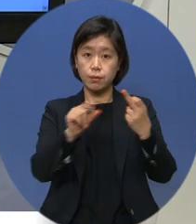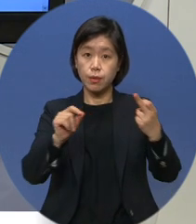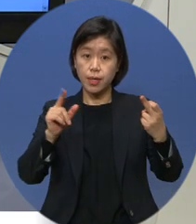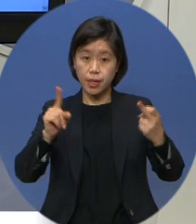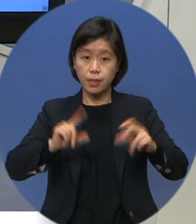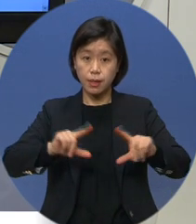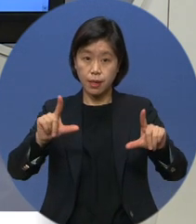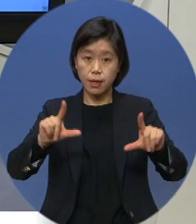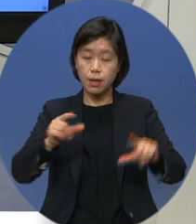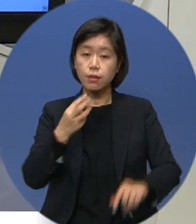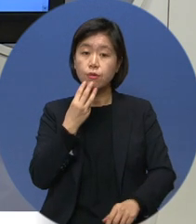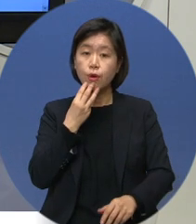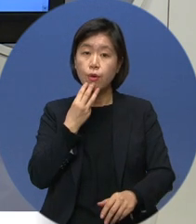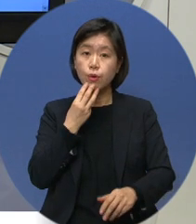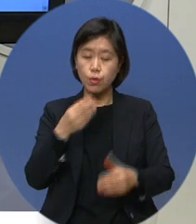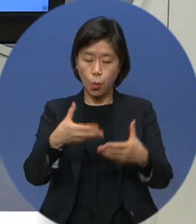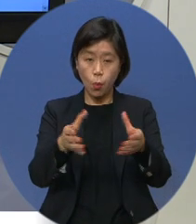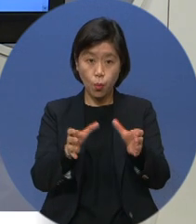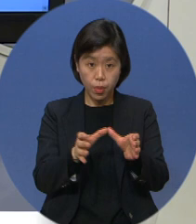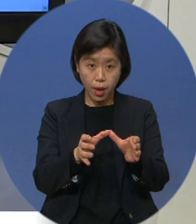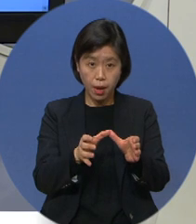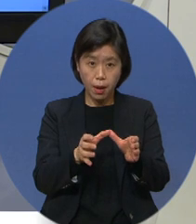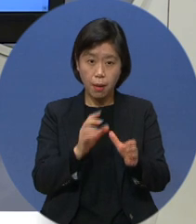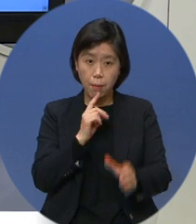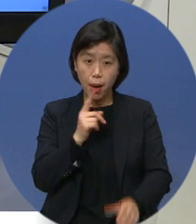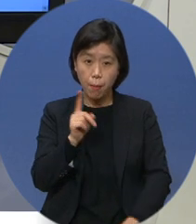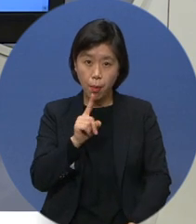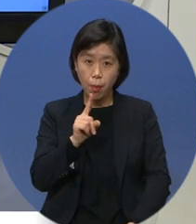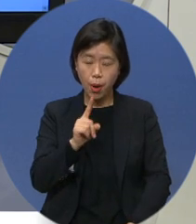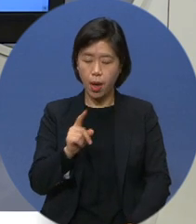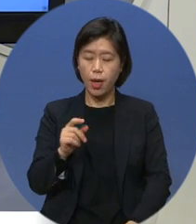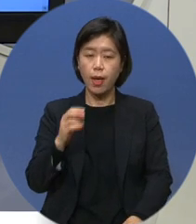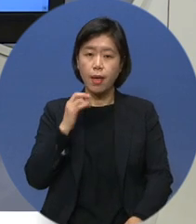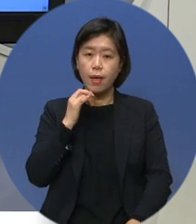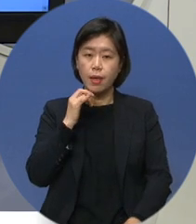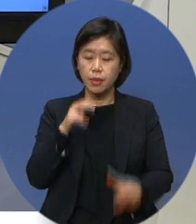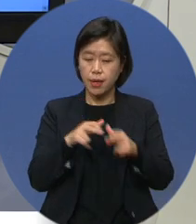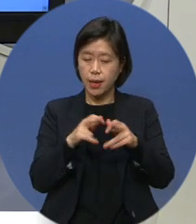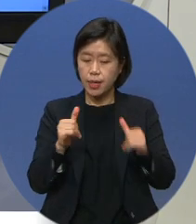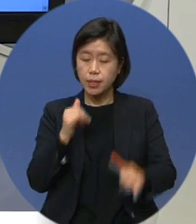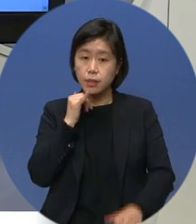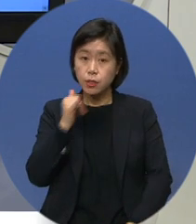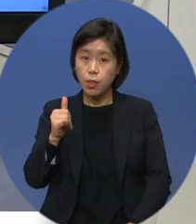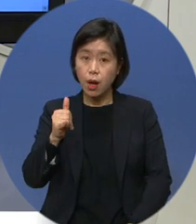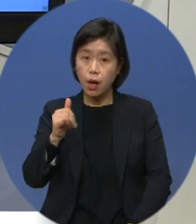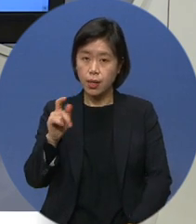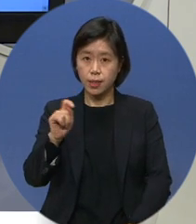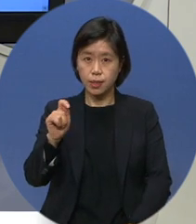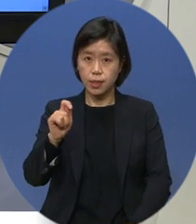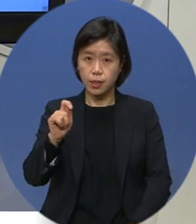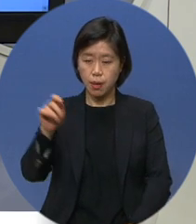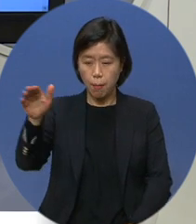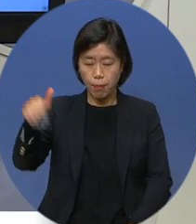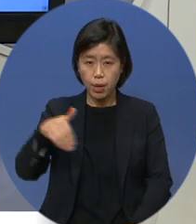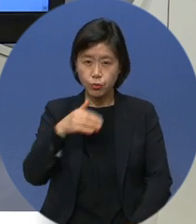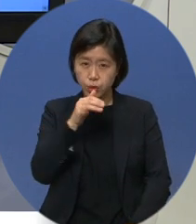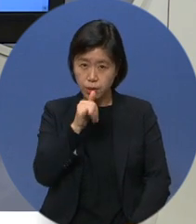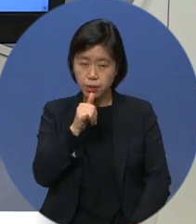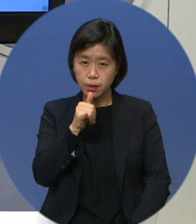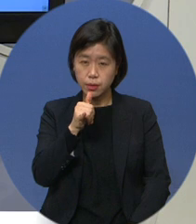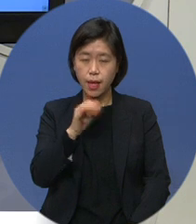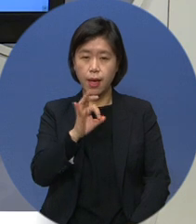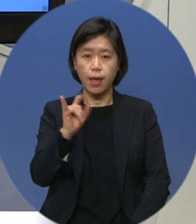콜택시 이용자가 배차 대기시간과 차량 도착시간을 확인할 수 있는 앱 서비스 를 출시했는데요